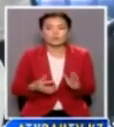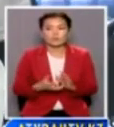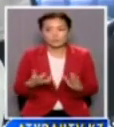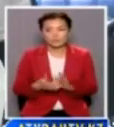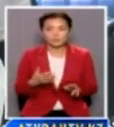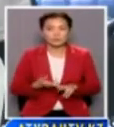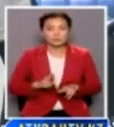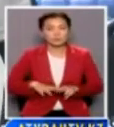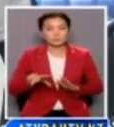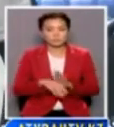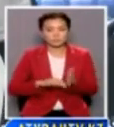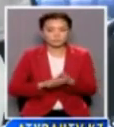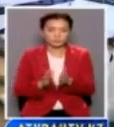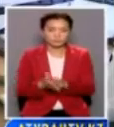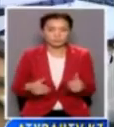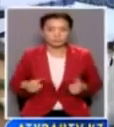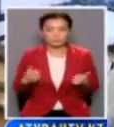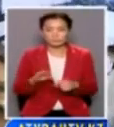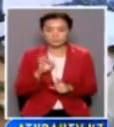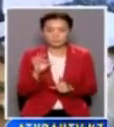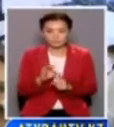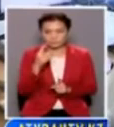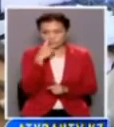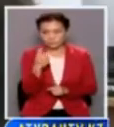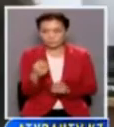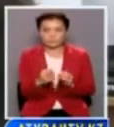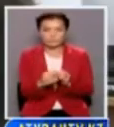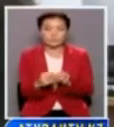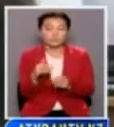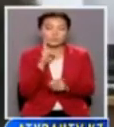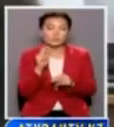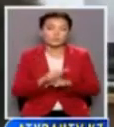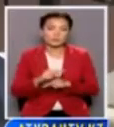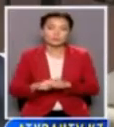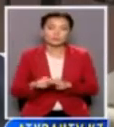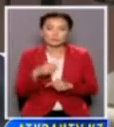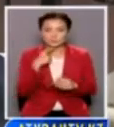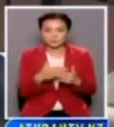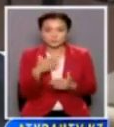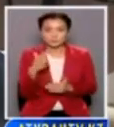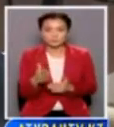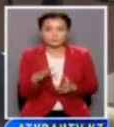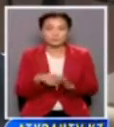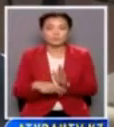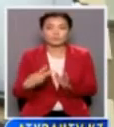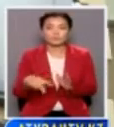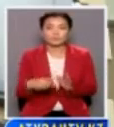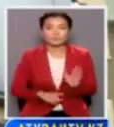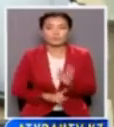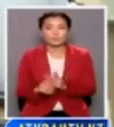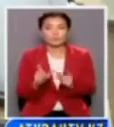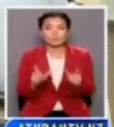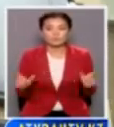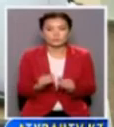жетпейді. Алайда олғылықтың орнын толтыру мақсатында биыл 110 жас ұста шәкірттермен қауышпақ. Оның 20-сы бастауыш